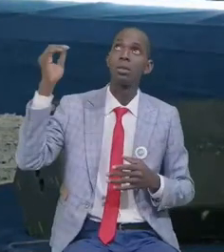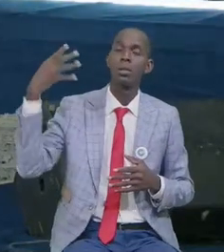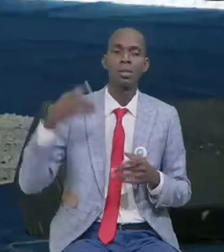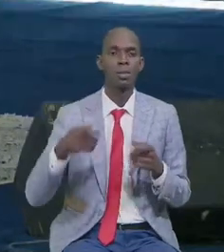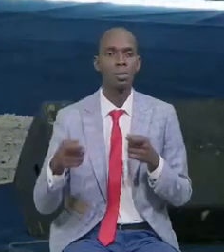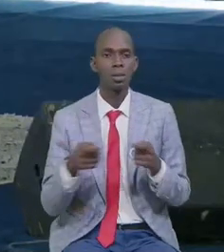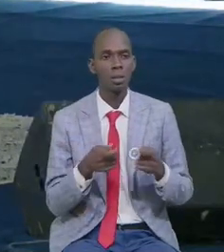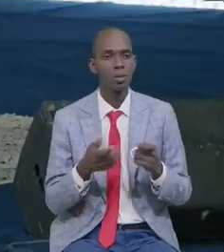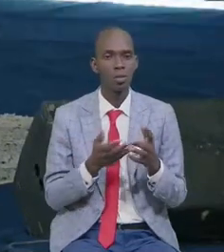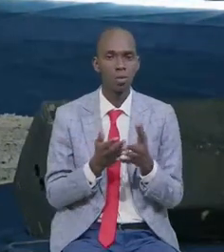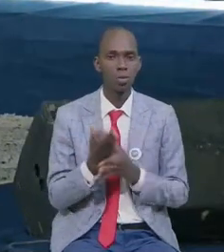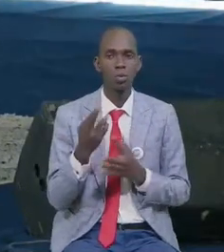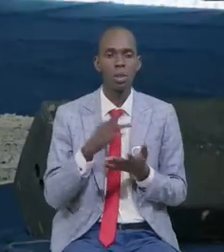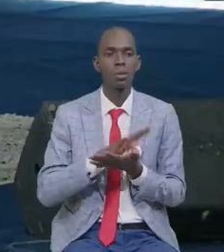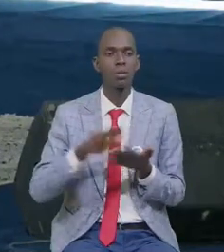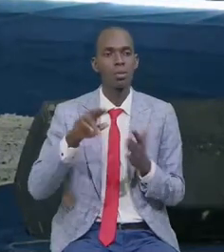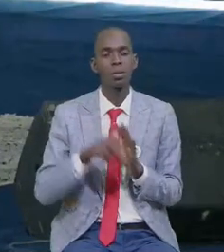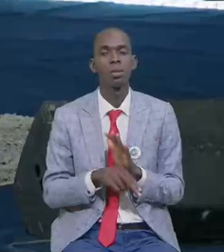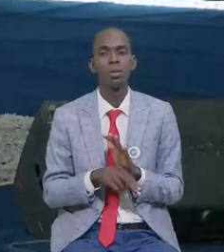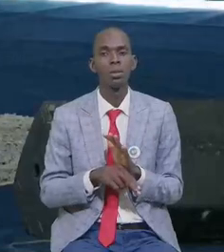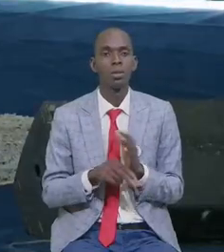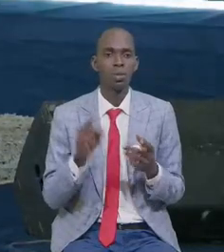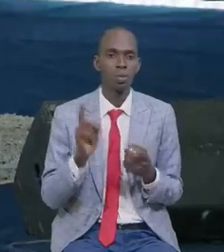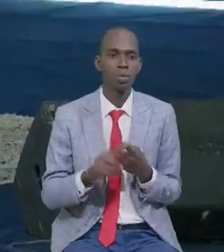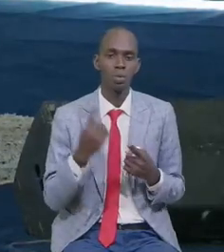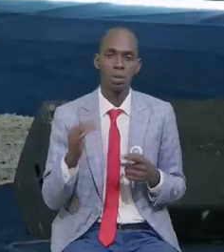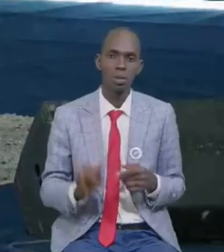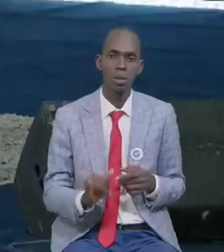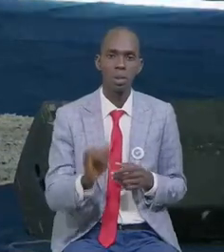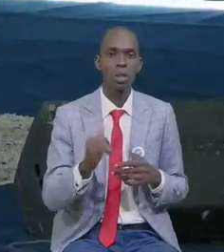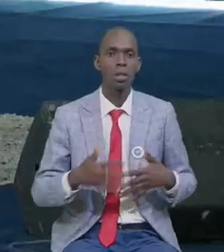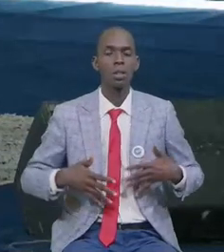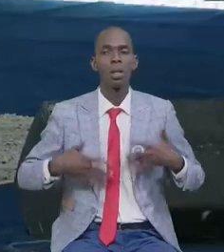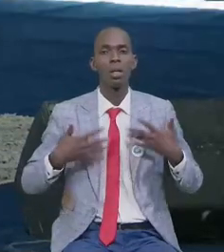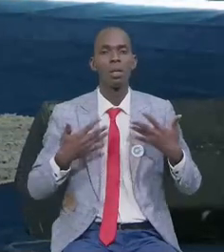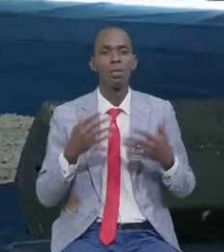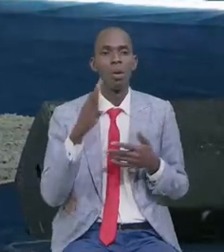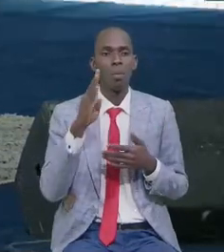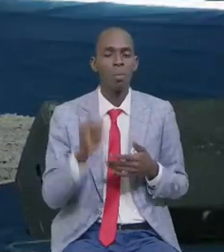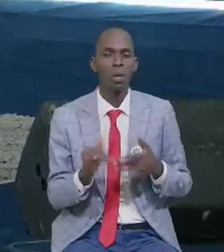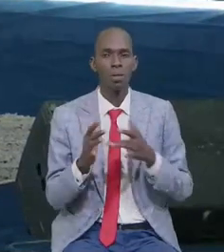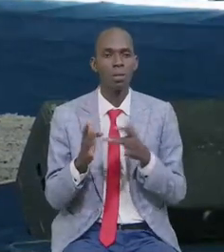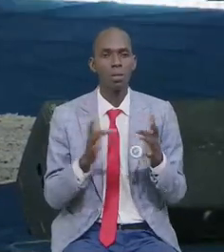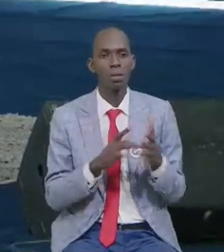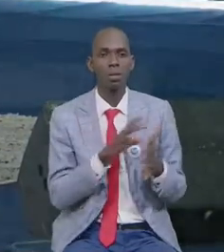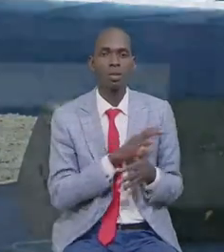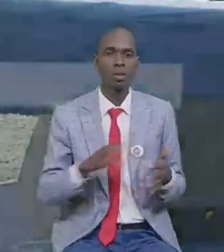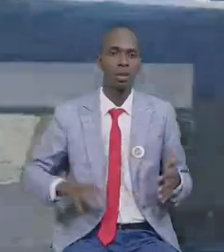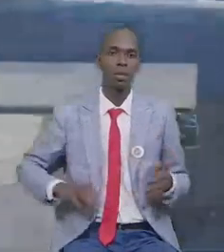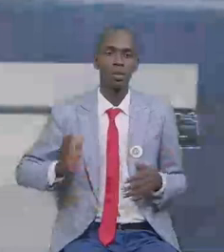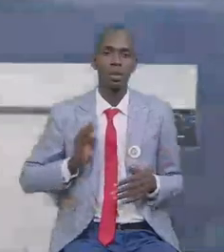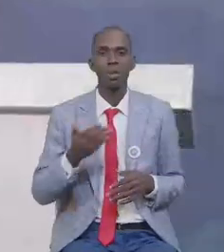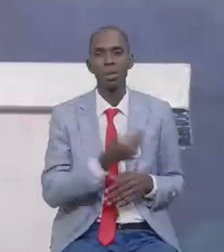la justice pour la vie éternelle, par Jésus-Christ, notre Seigneur.